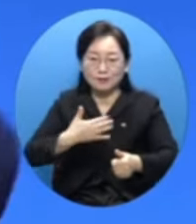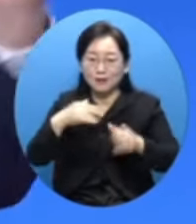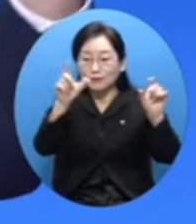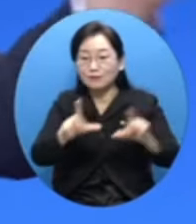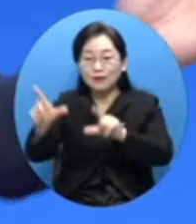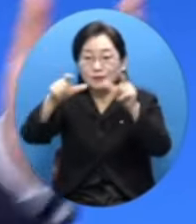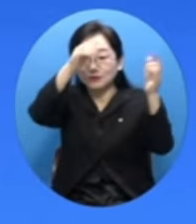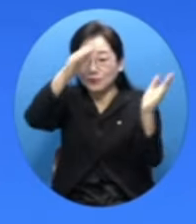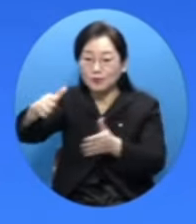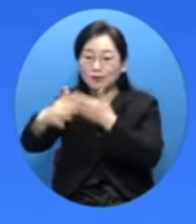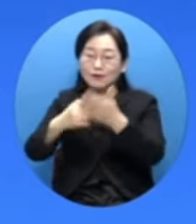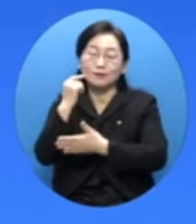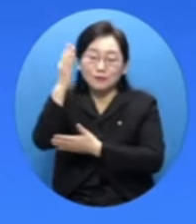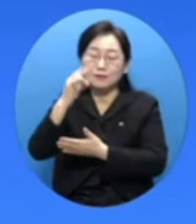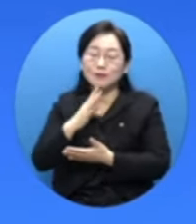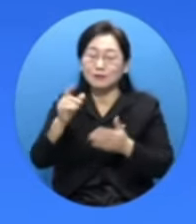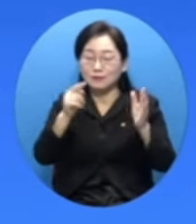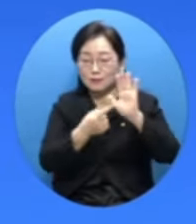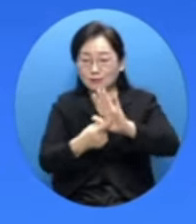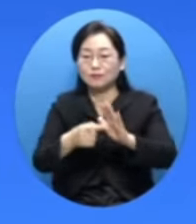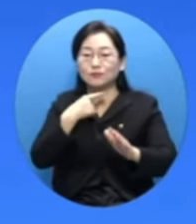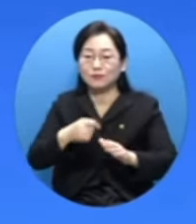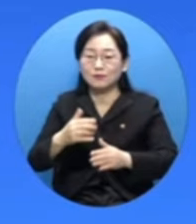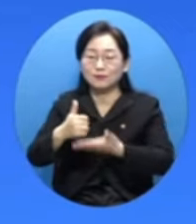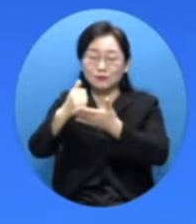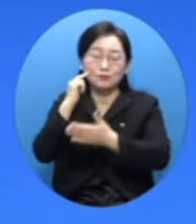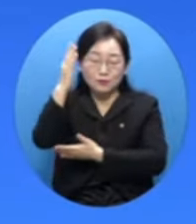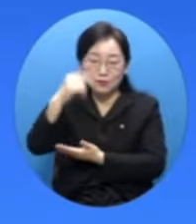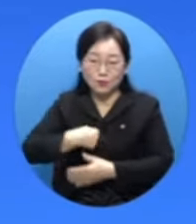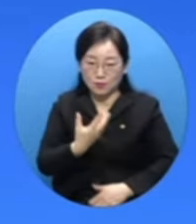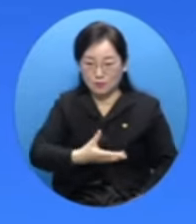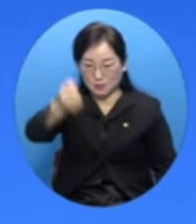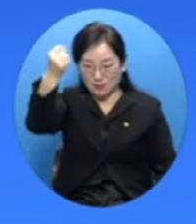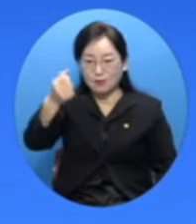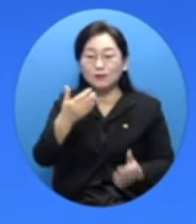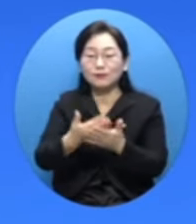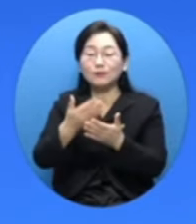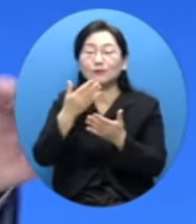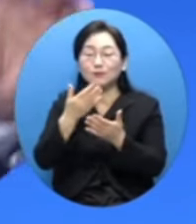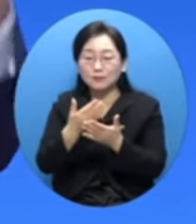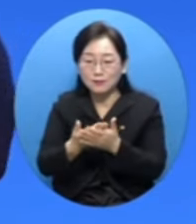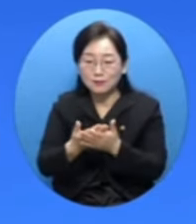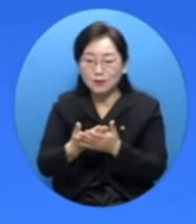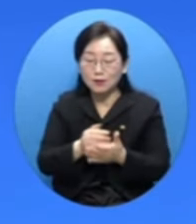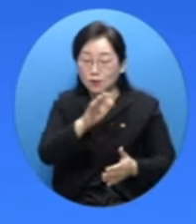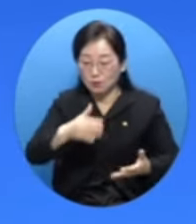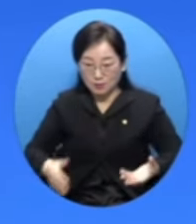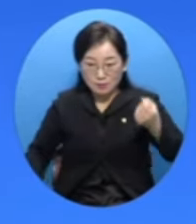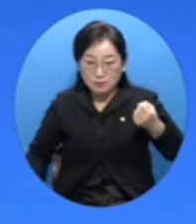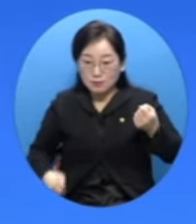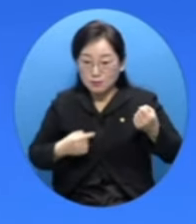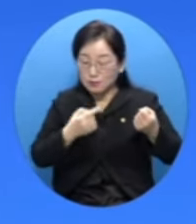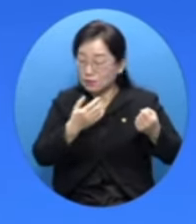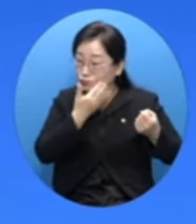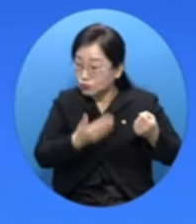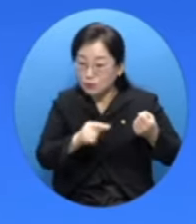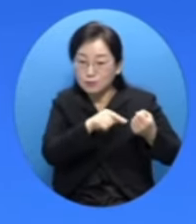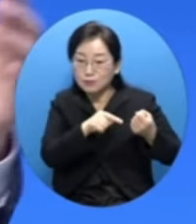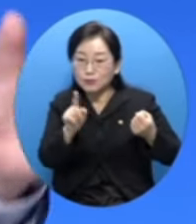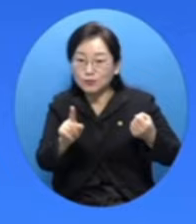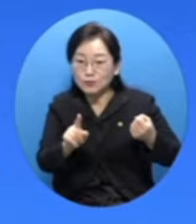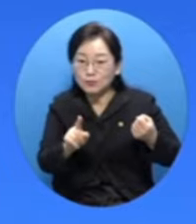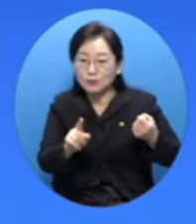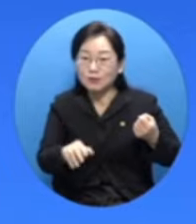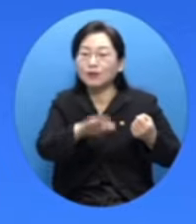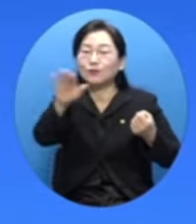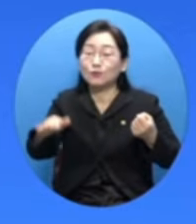통하여 하나님의 영광만 나타나기 원합니다. 주님 영광 흘러받으시옵소서. 우리가 가장 소중히 여기는 것이 무엇입니까?